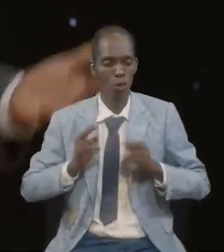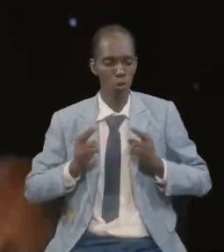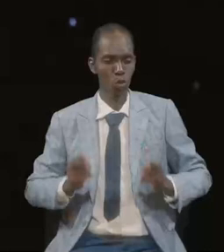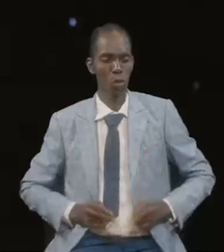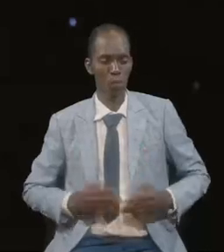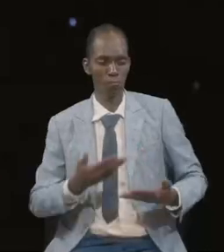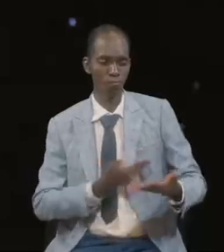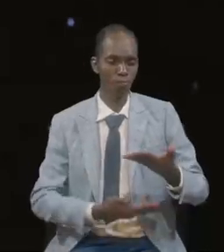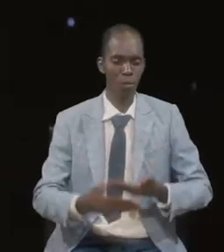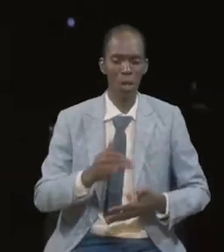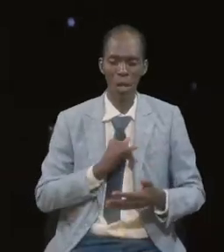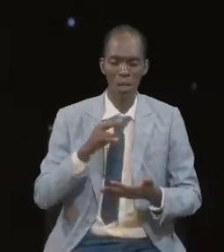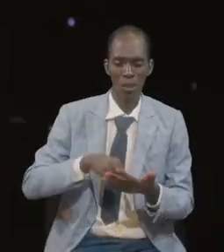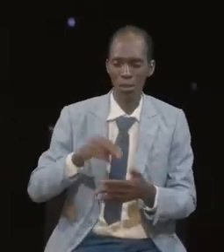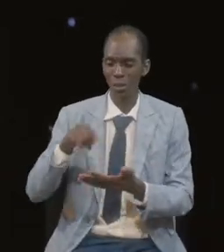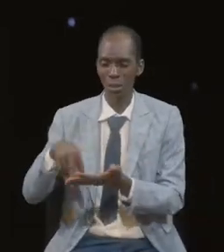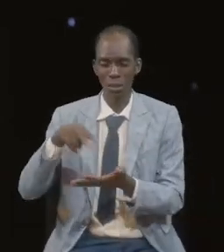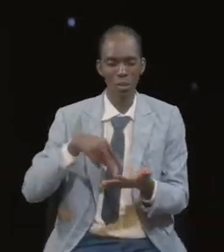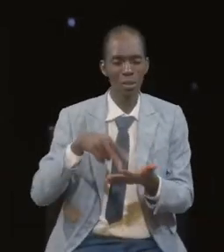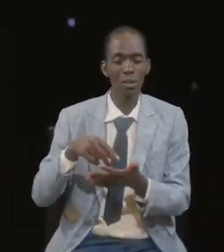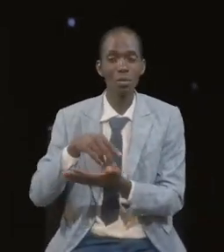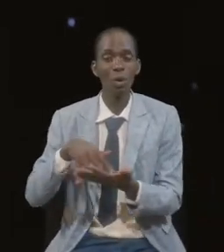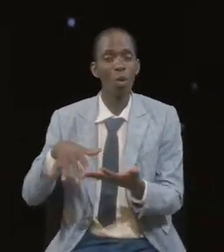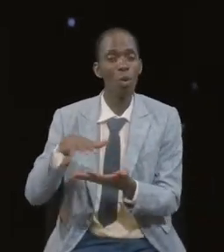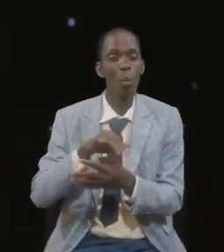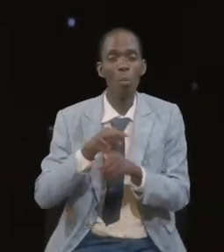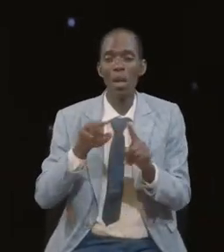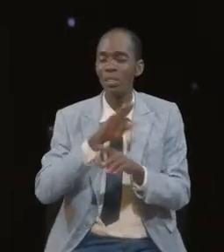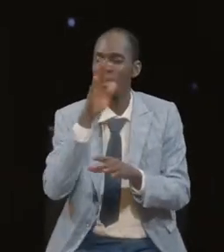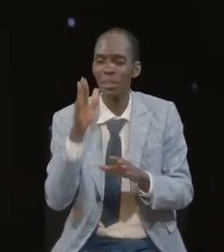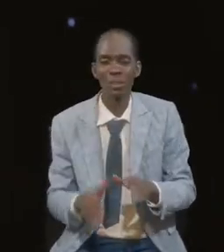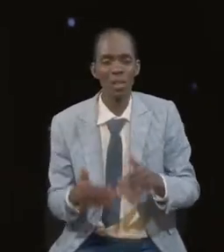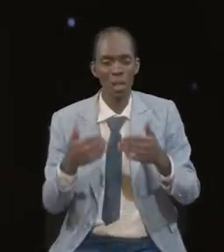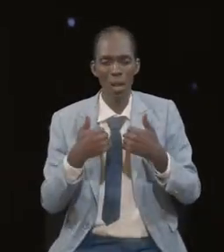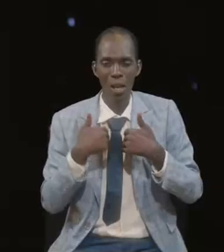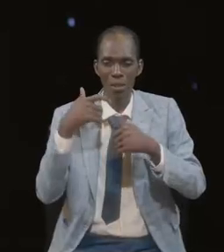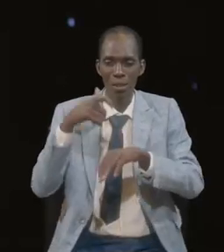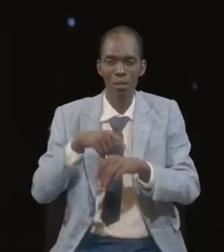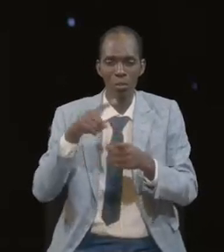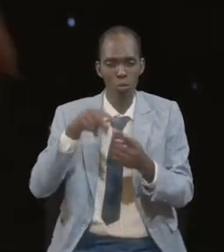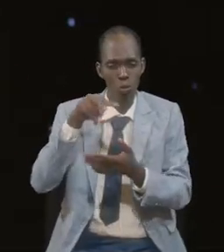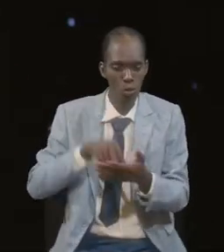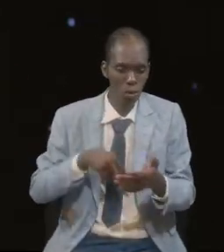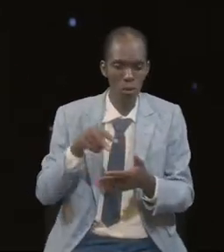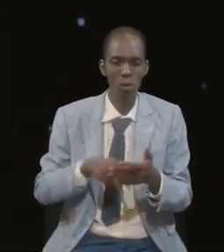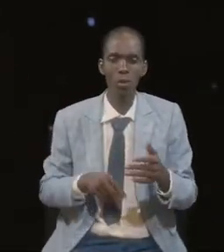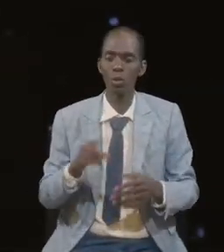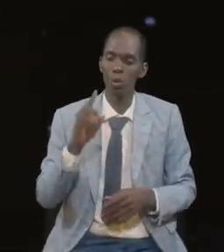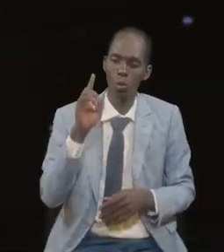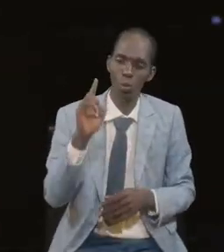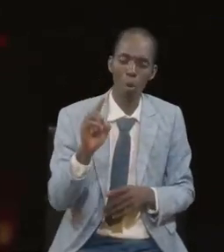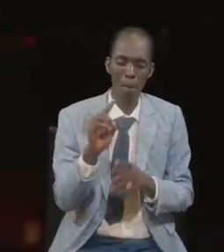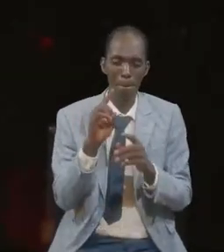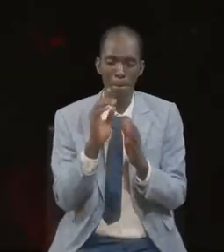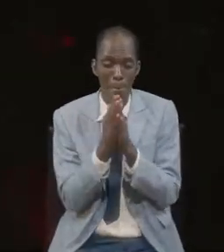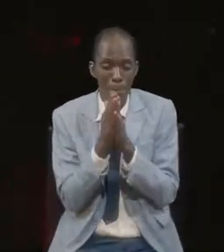les relations sociales, et ils lisent ceci, cela, ils n'ont pas le temps pour lire le seul, l'unique livre qui